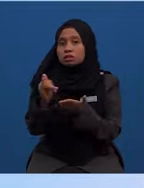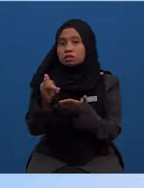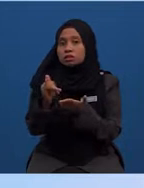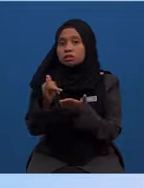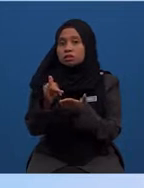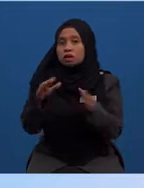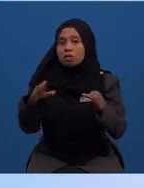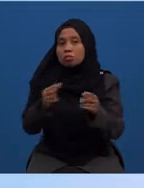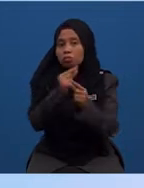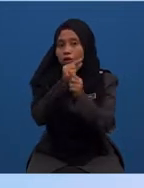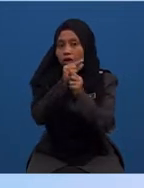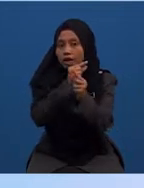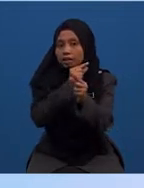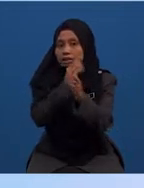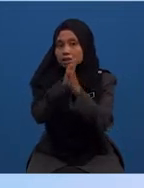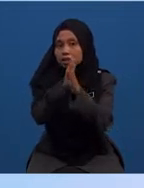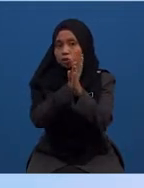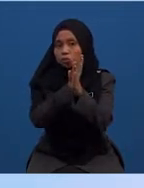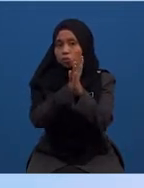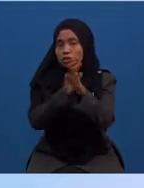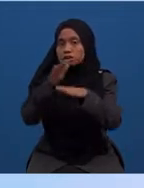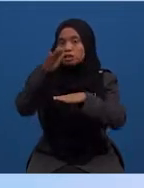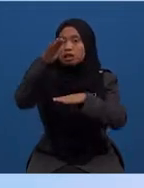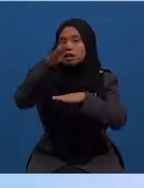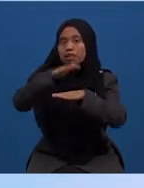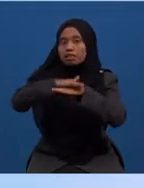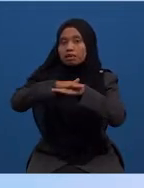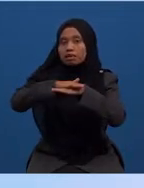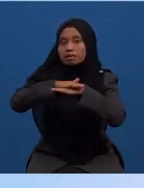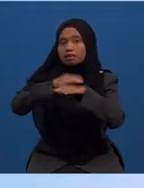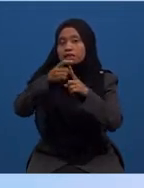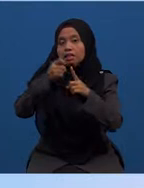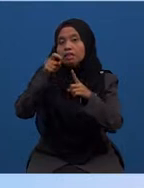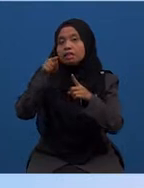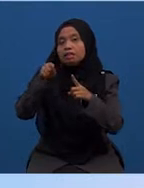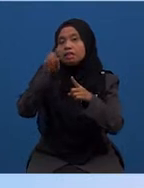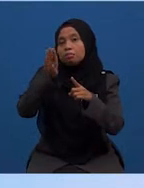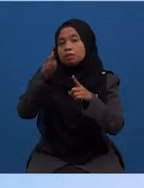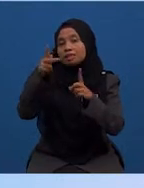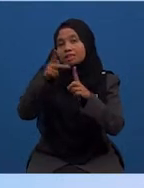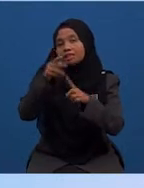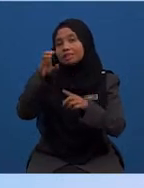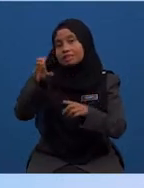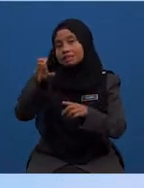Seterusnya, buat garisan lurus ke bawah dari titik B ke C.